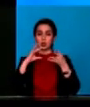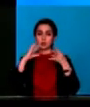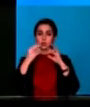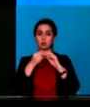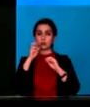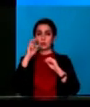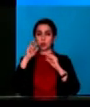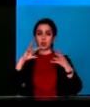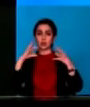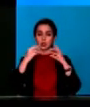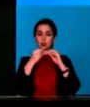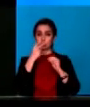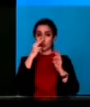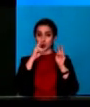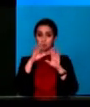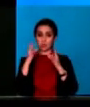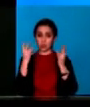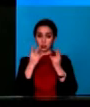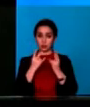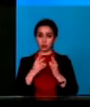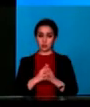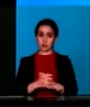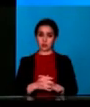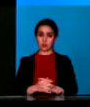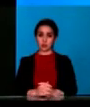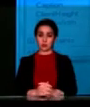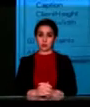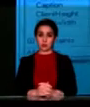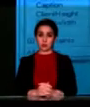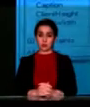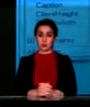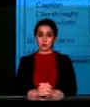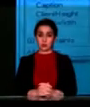ballar yig'indisini ko'rsatishi kerak. Demak,